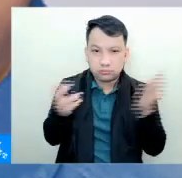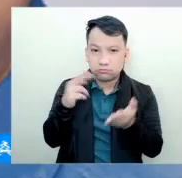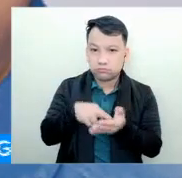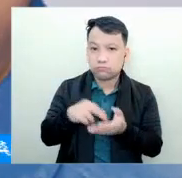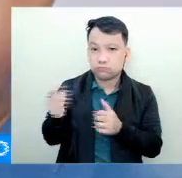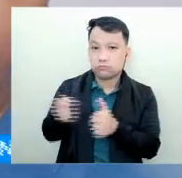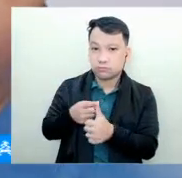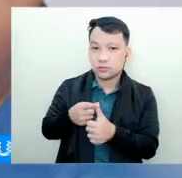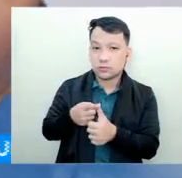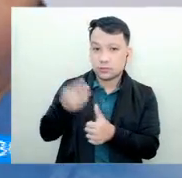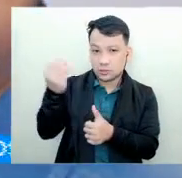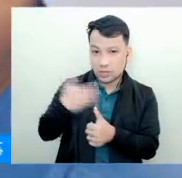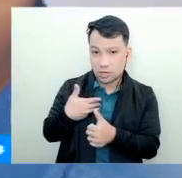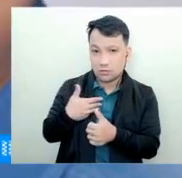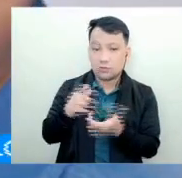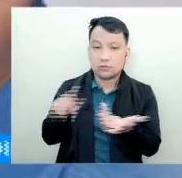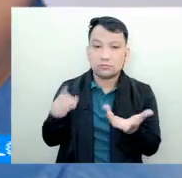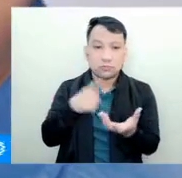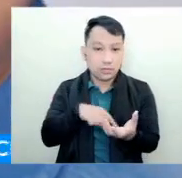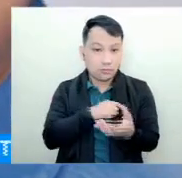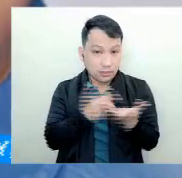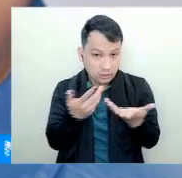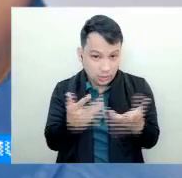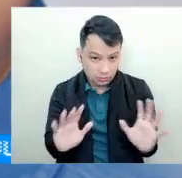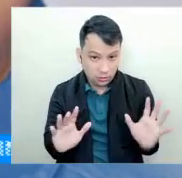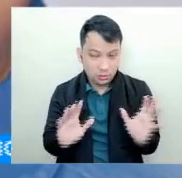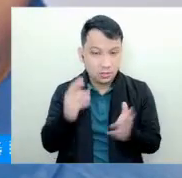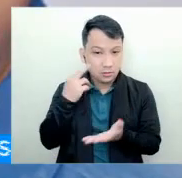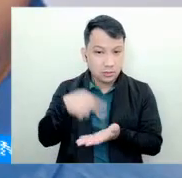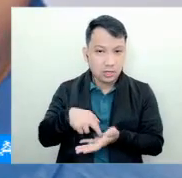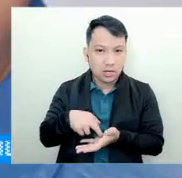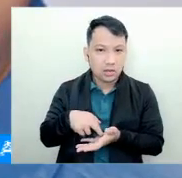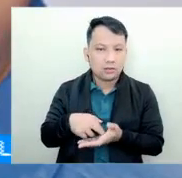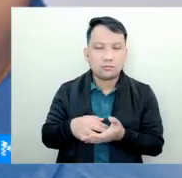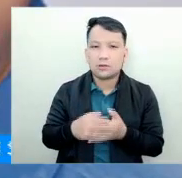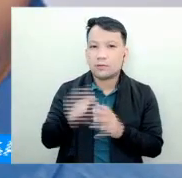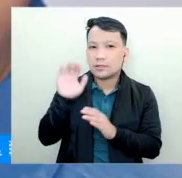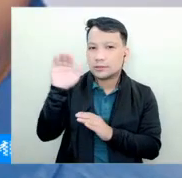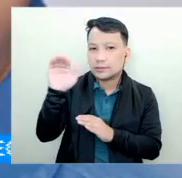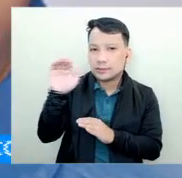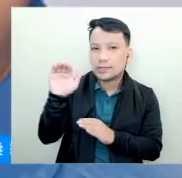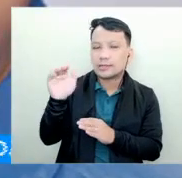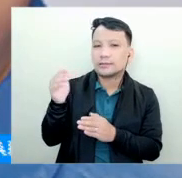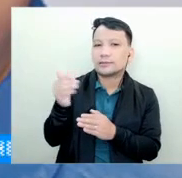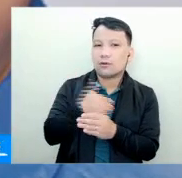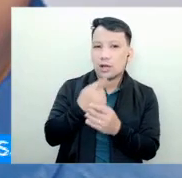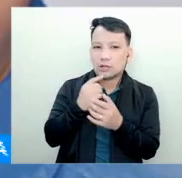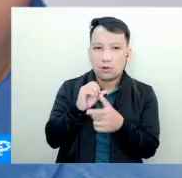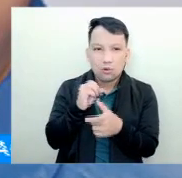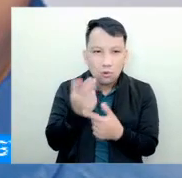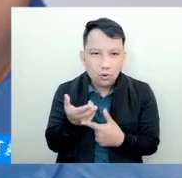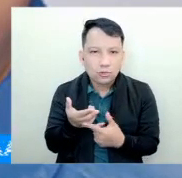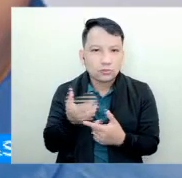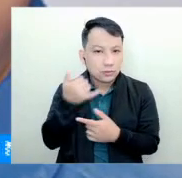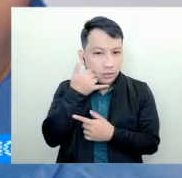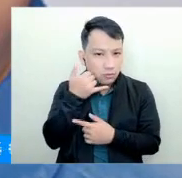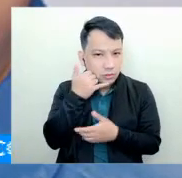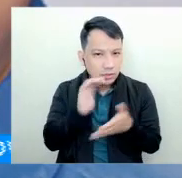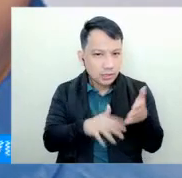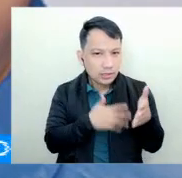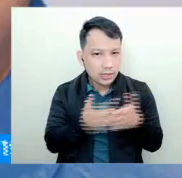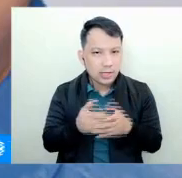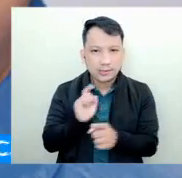our Manda Box, and then after mo magpa-register, etong tatawagan ka, and then, o kaya kung di ka tatawagan, ite-text